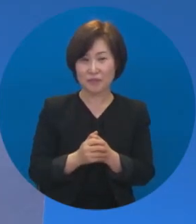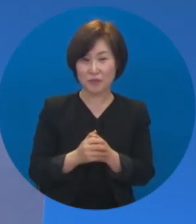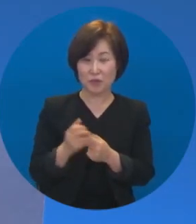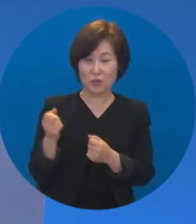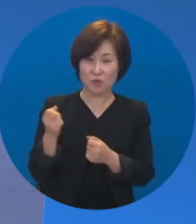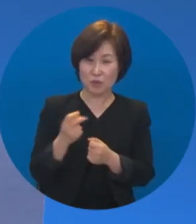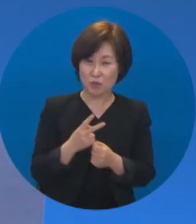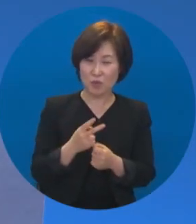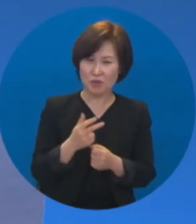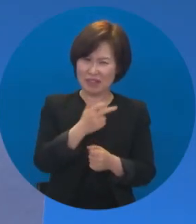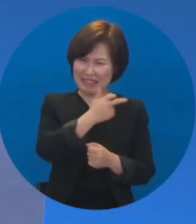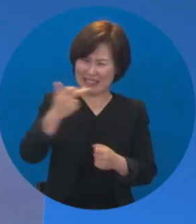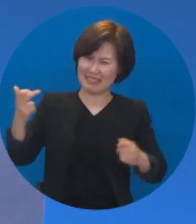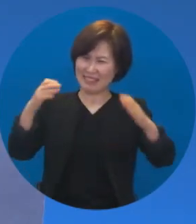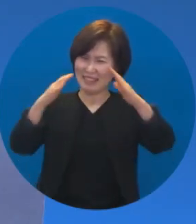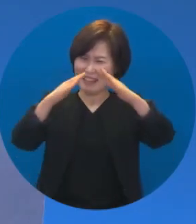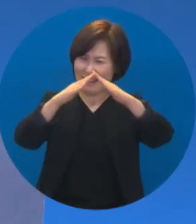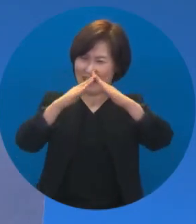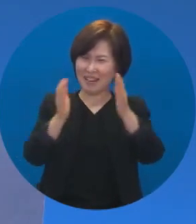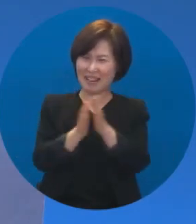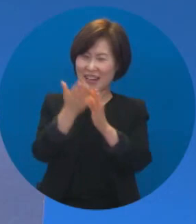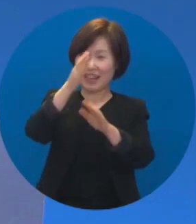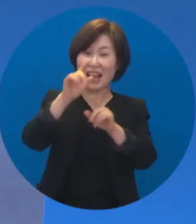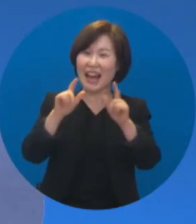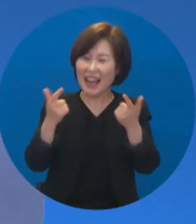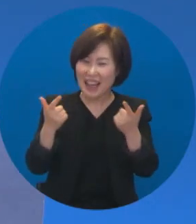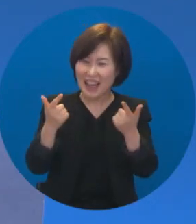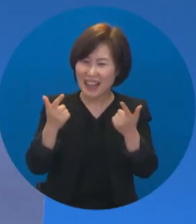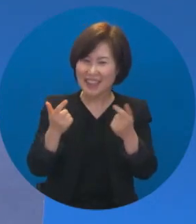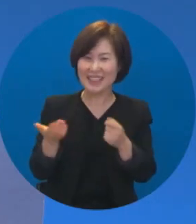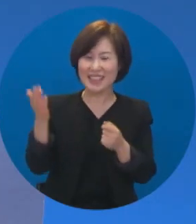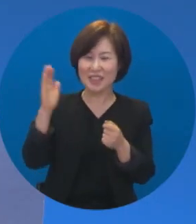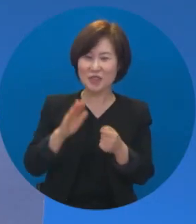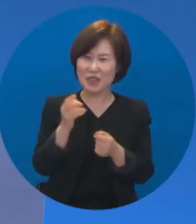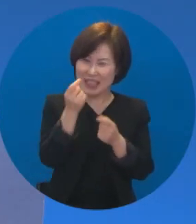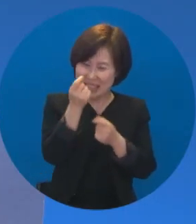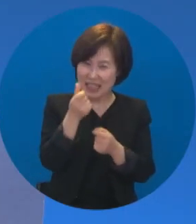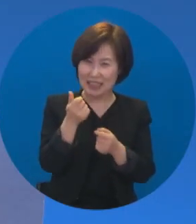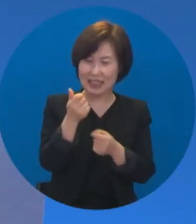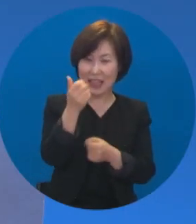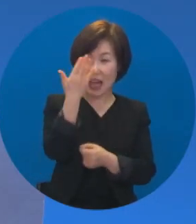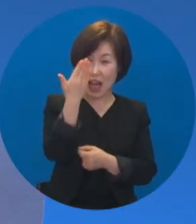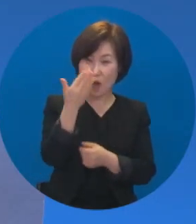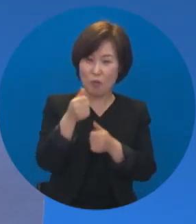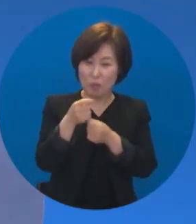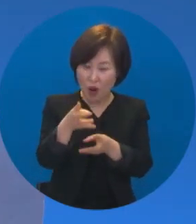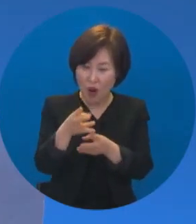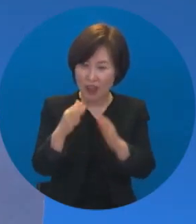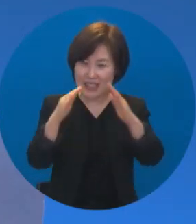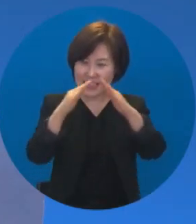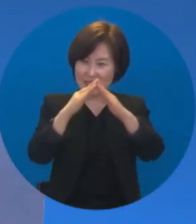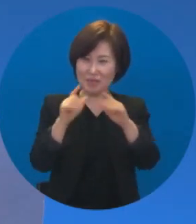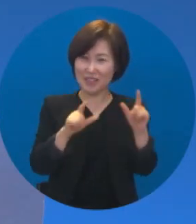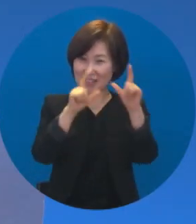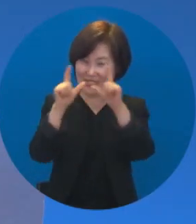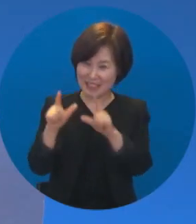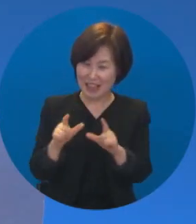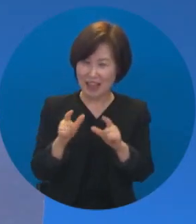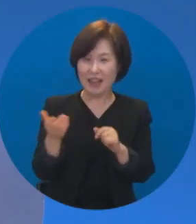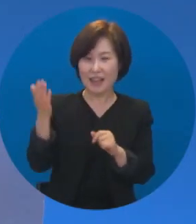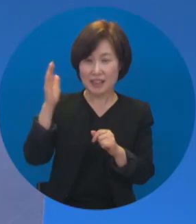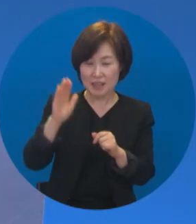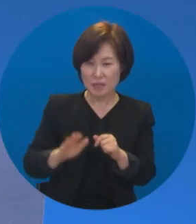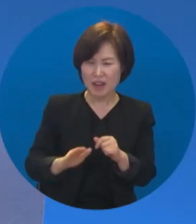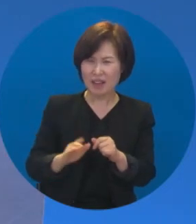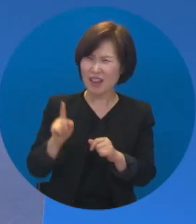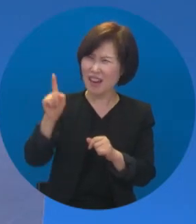큰 집은 아니었지만 작은 9평 정도 되는 다세대 주택에서 첫 번째 신혼을 경험했는데, 달동네 판자촌에 살던 저에게는